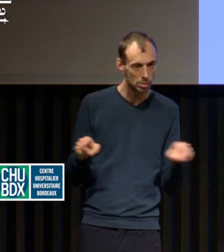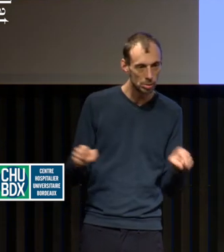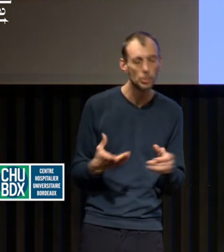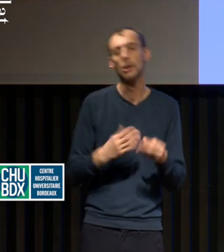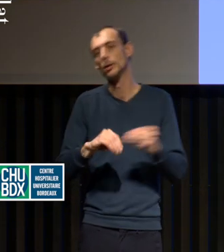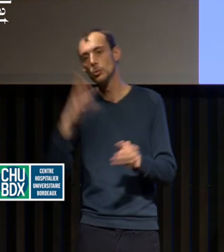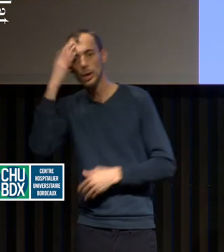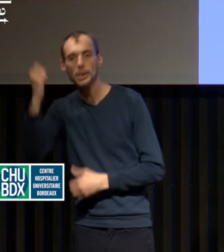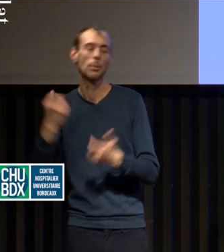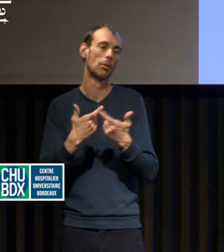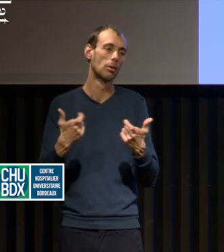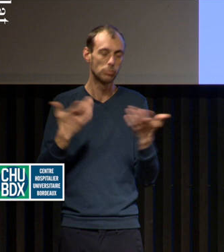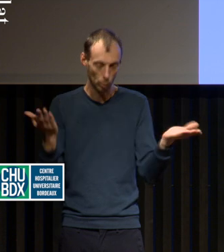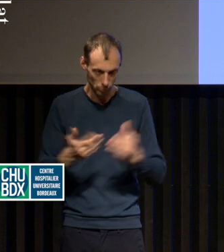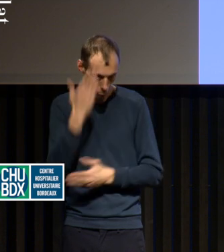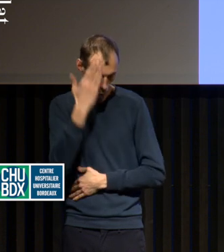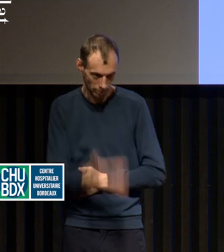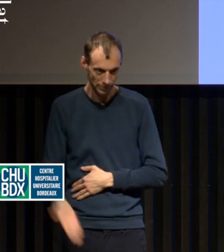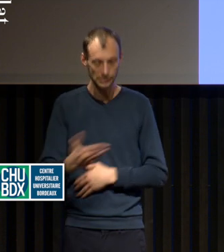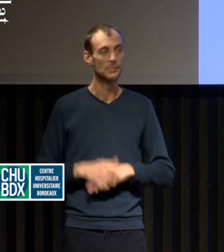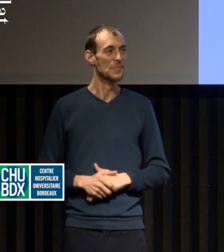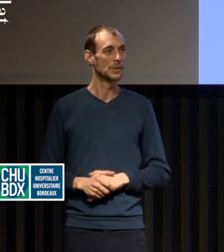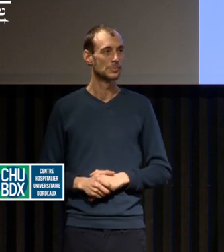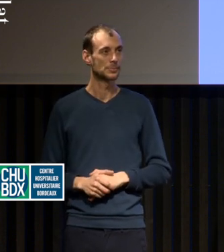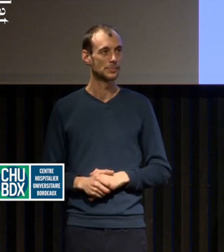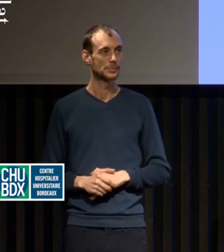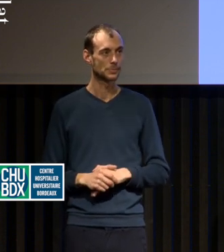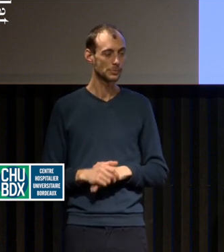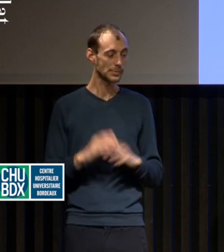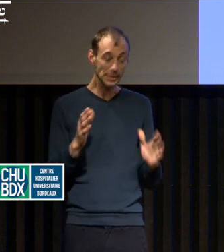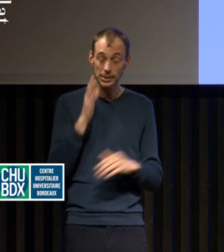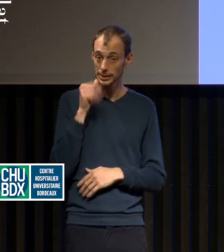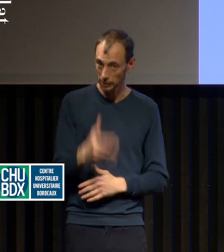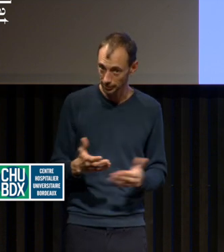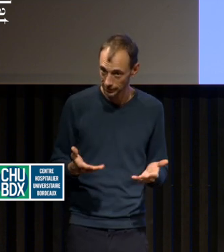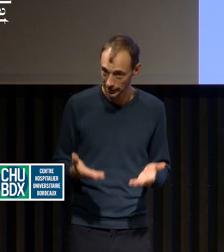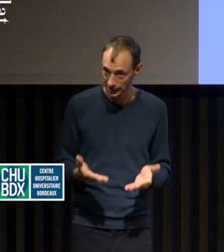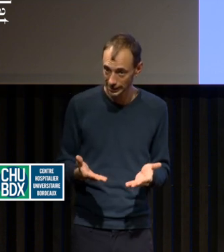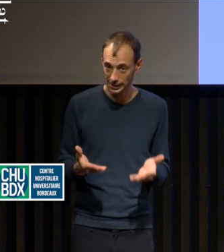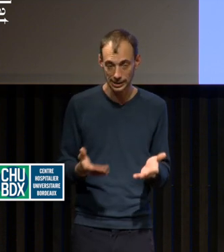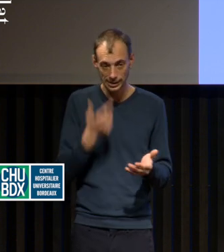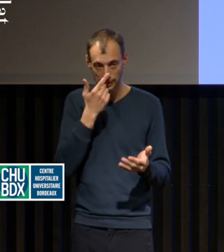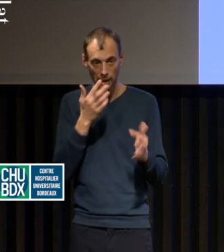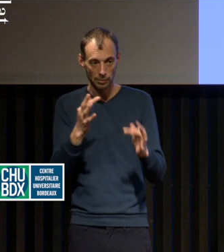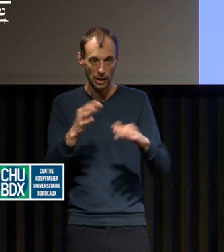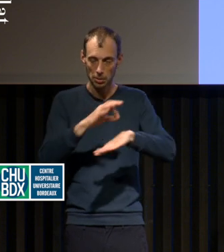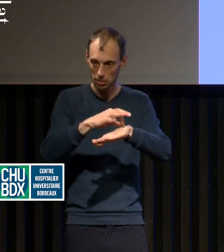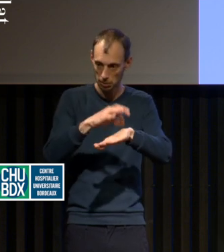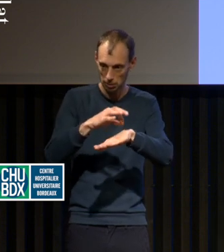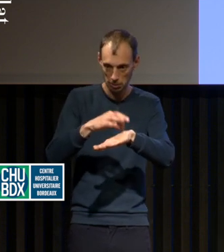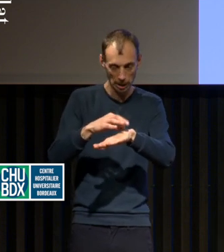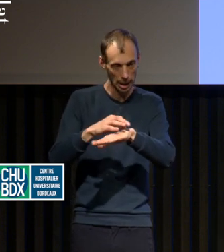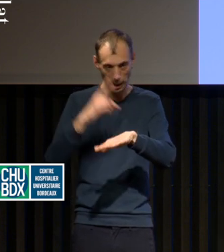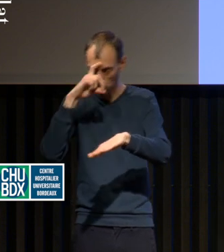connaissez. Donc, c'est en ce sens-là qu'aujourd'hui, c'est une nouvelle voie dans la compréhension de maladies très